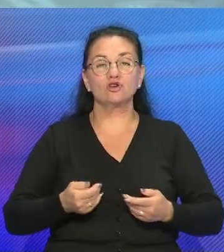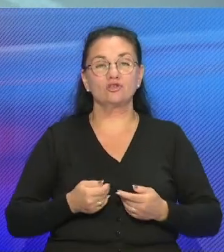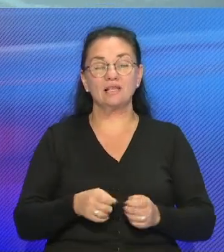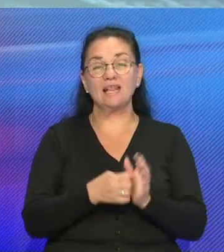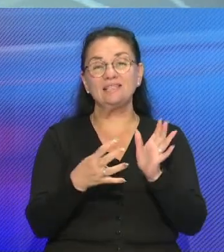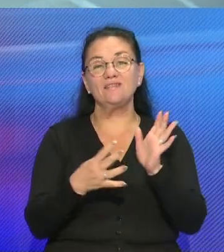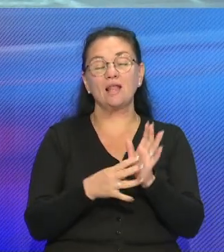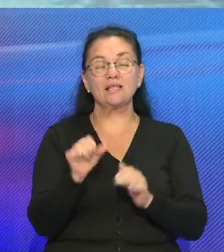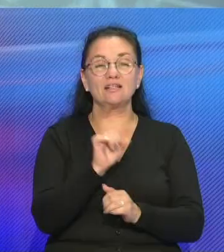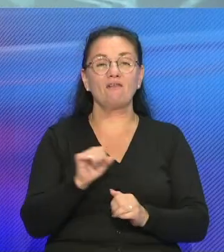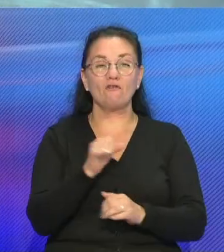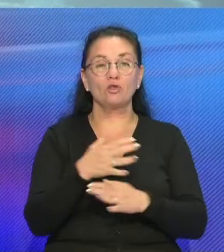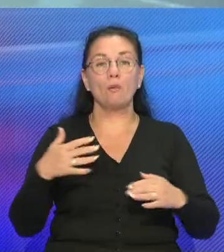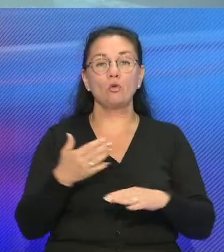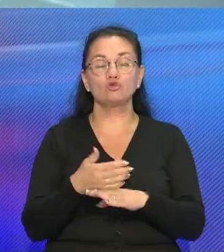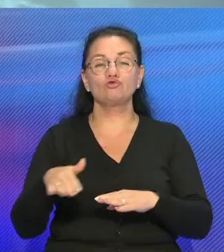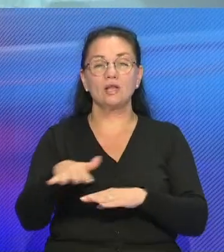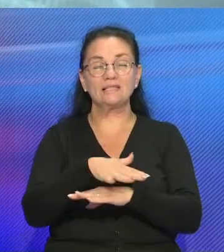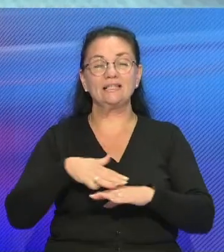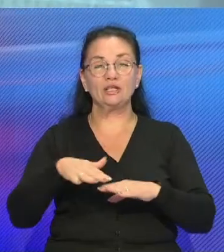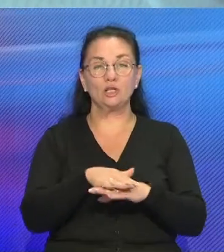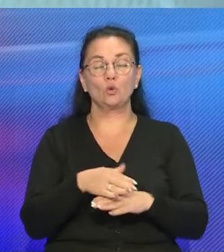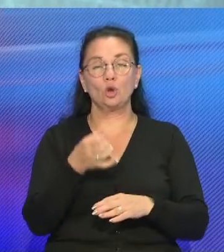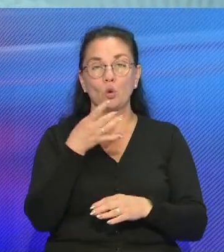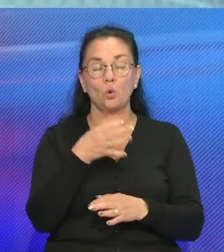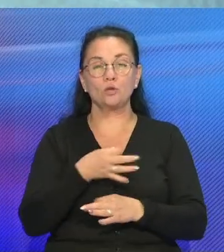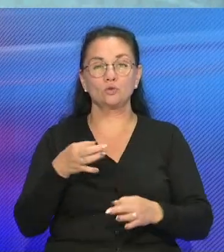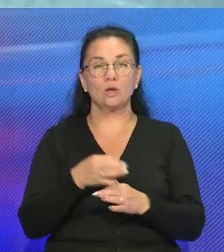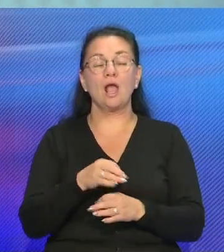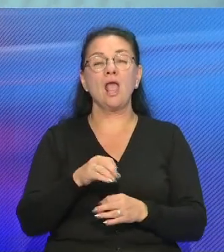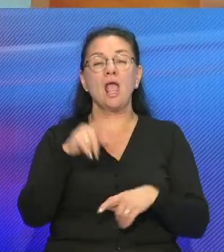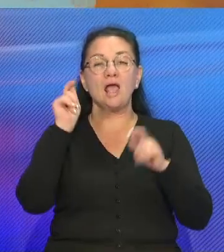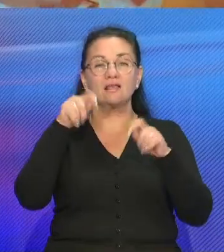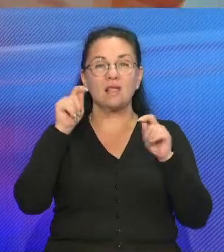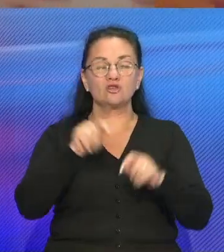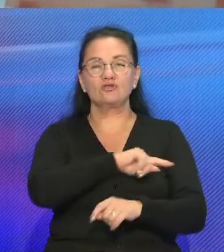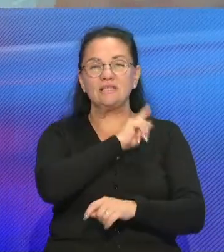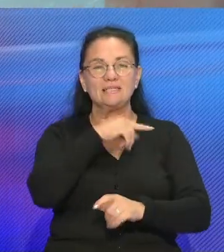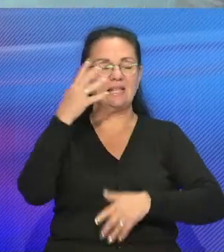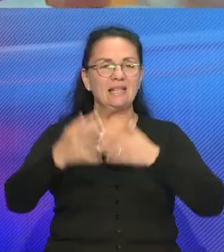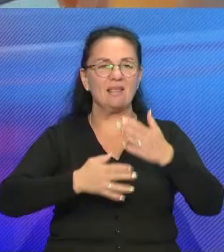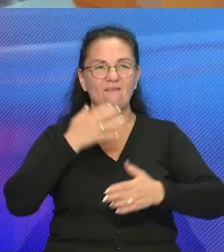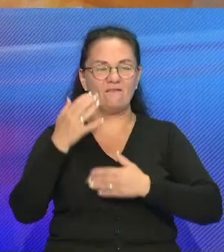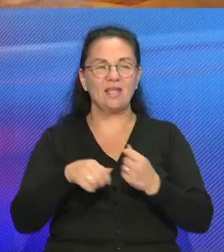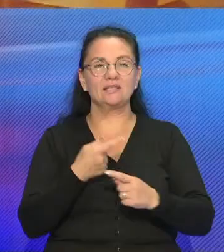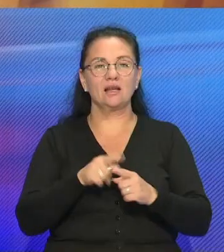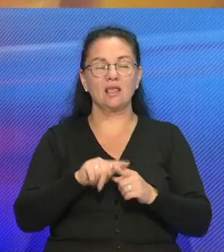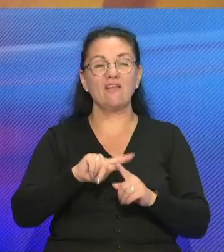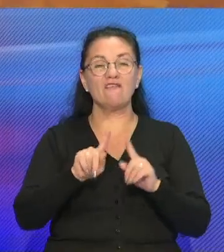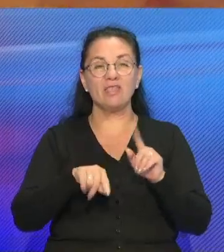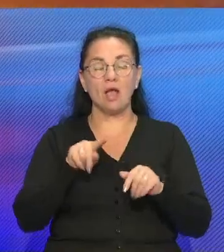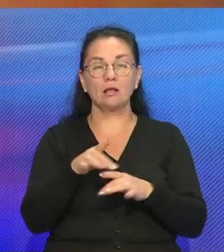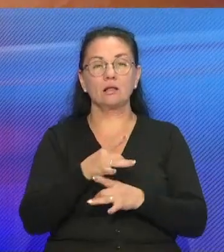на большай частцы тэрыторыі рэгіёна былі спрагназаваны навальніцы, моцныя ліўні, град, шквалістае ўзмацненне ветру ў асобных раёнах